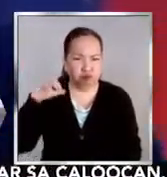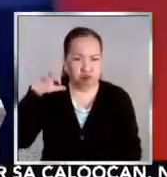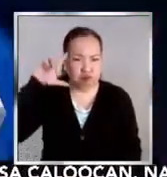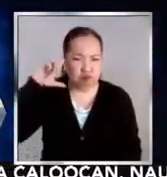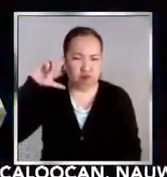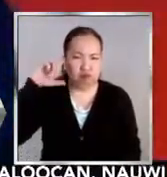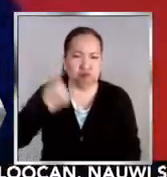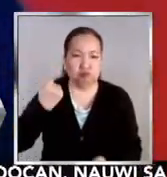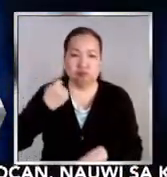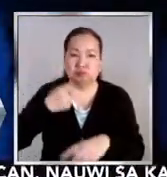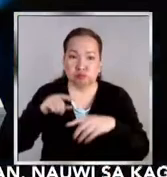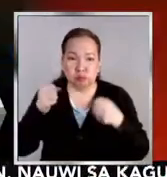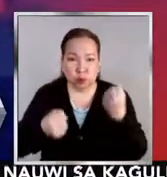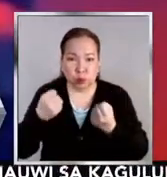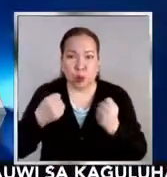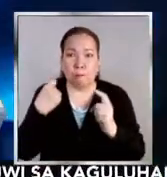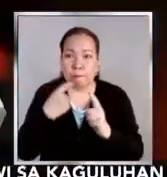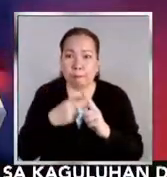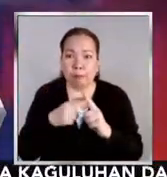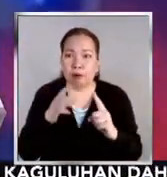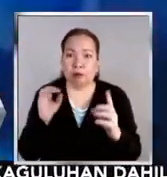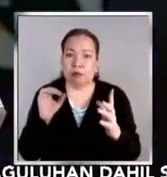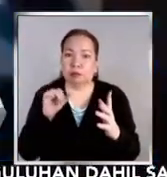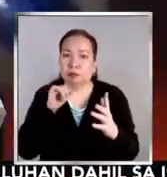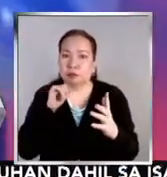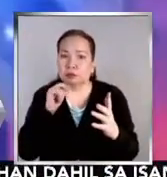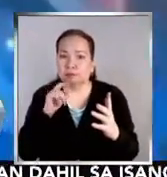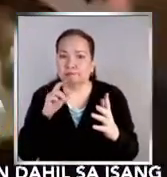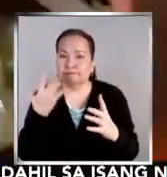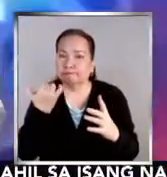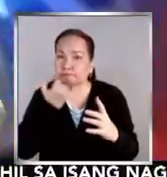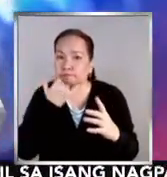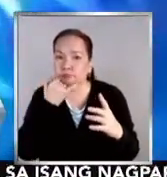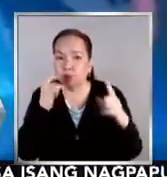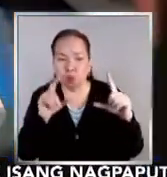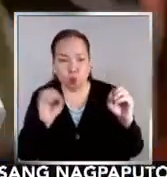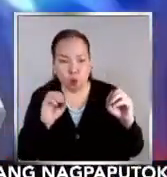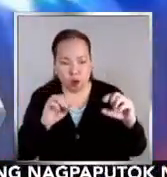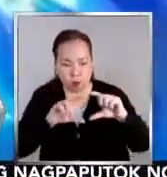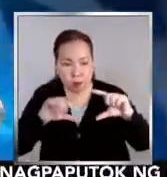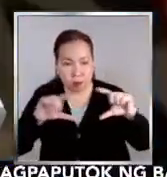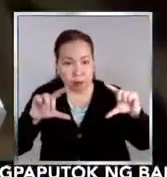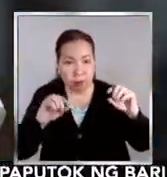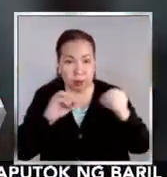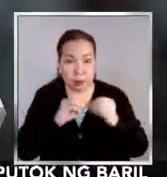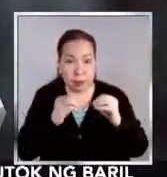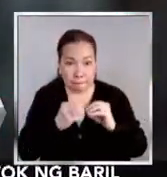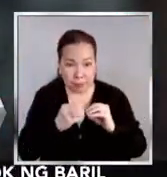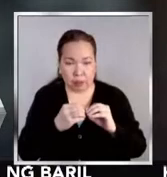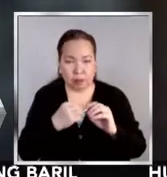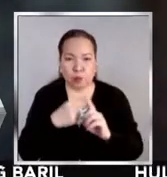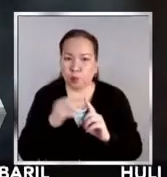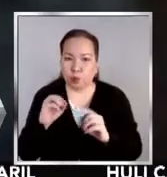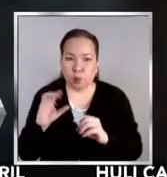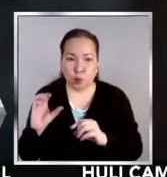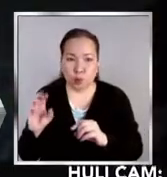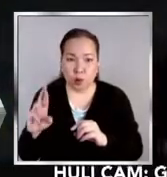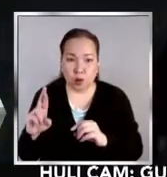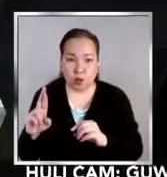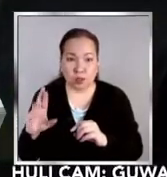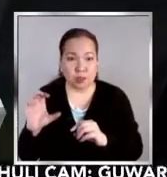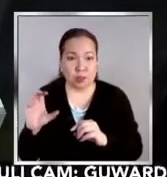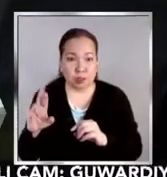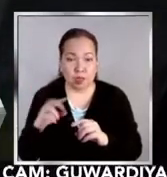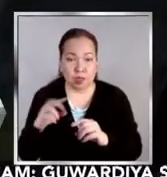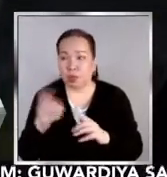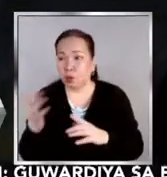attach authorized motor vehicle license plate at failure to carry ORCR. Ang driver naman ng SUV ay